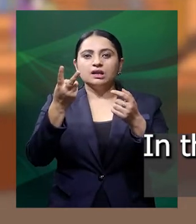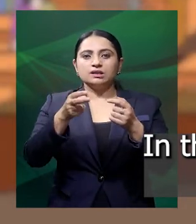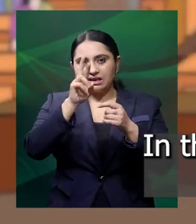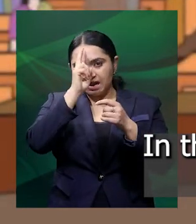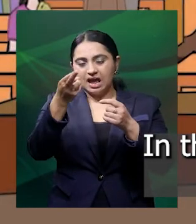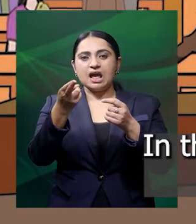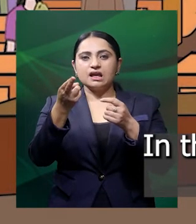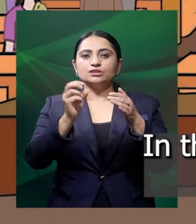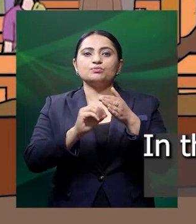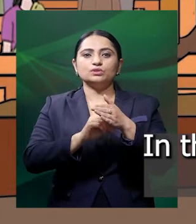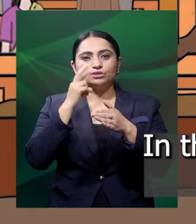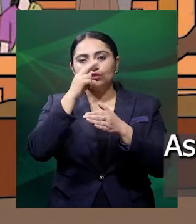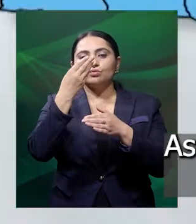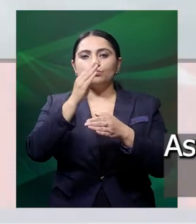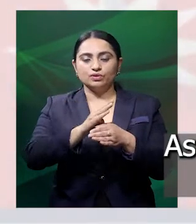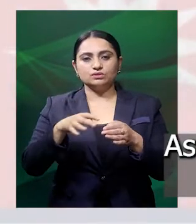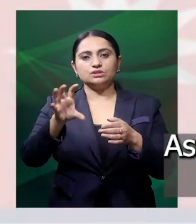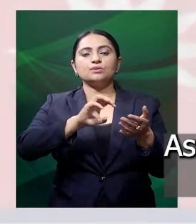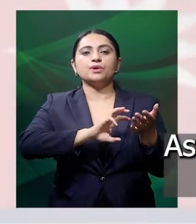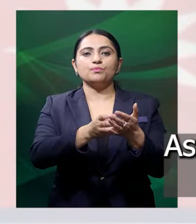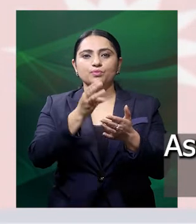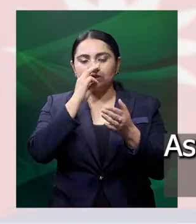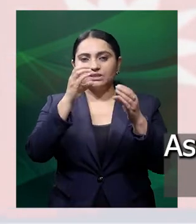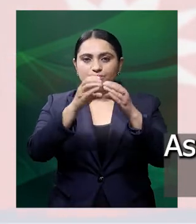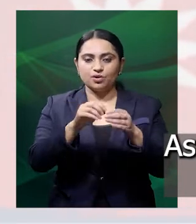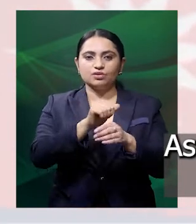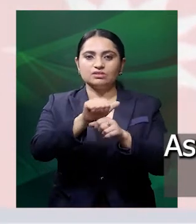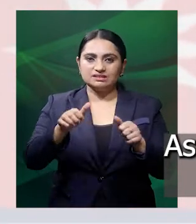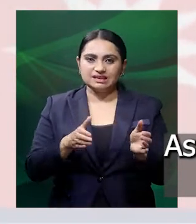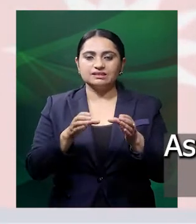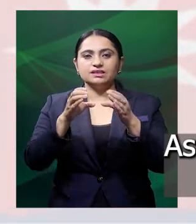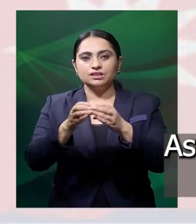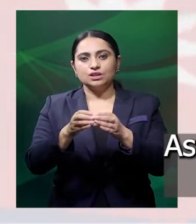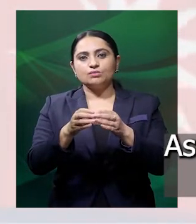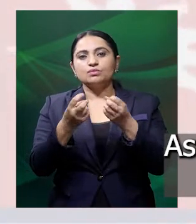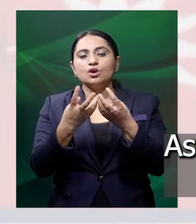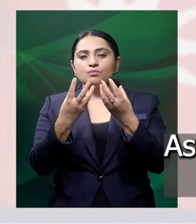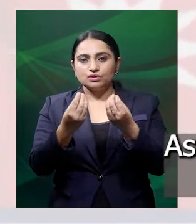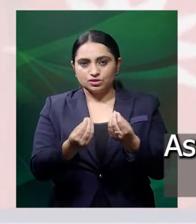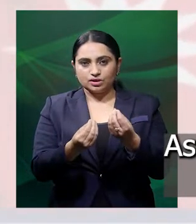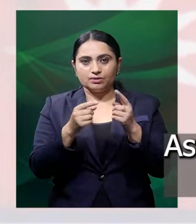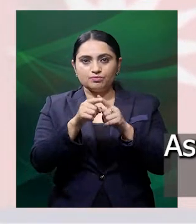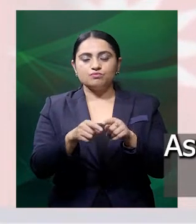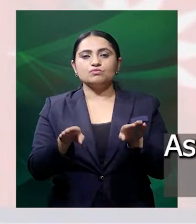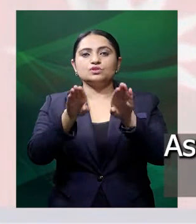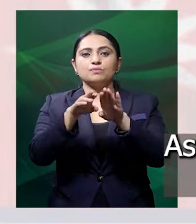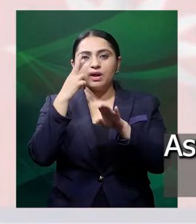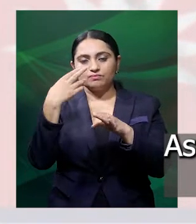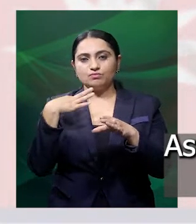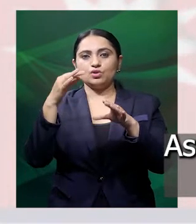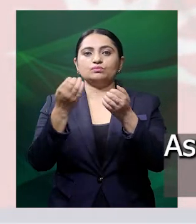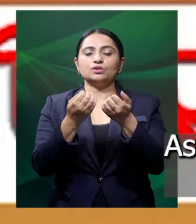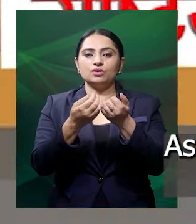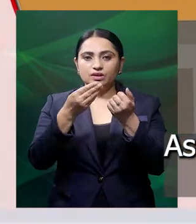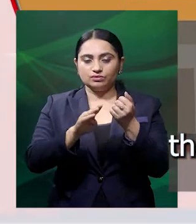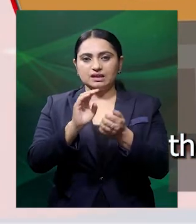अफ स्टेट्सका रूपमा रहेको हुन्छ। सबै प्रदेशका वर्ग, जाति, समुदाय र अल्पसंख्यकको समेत समान रूपमा